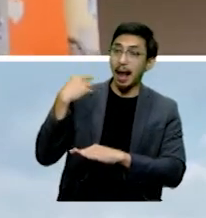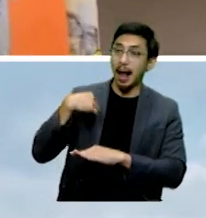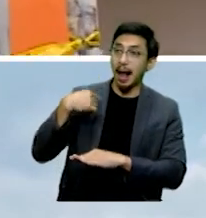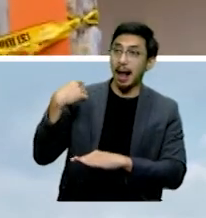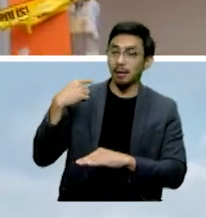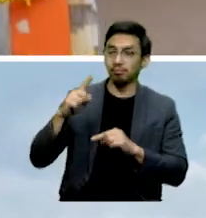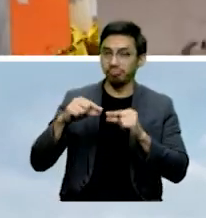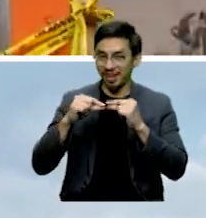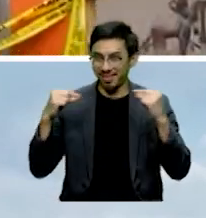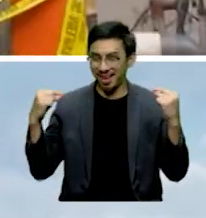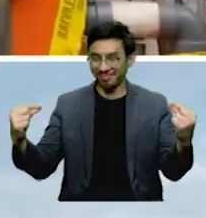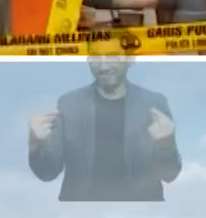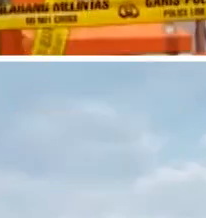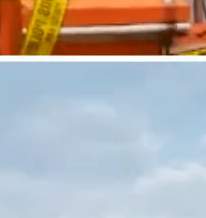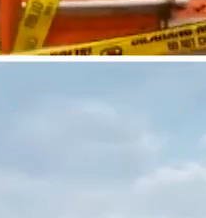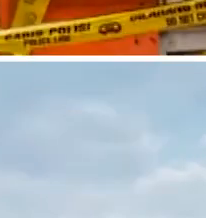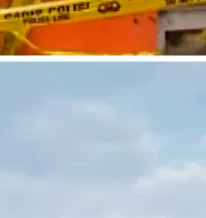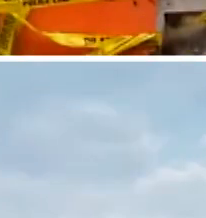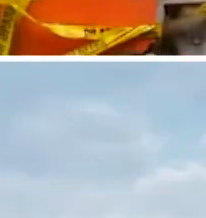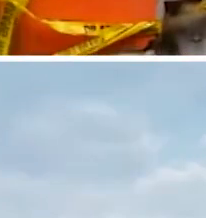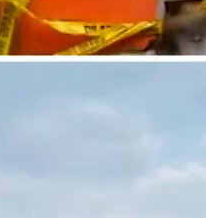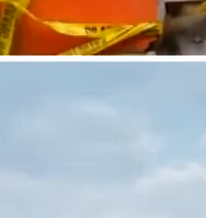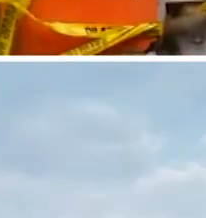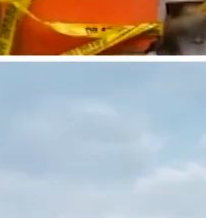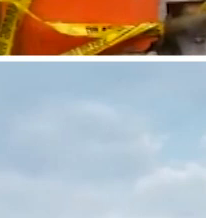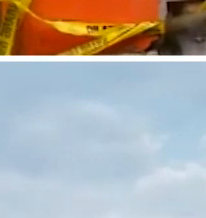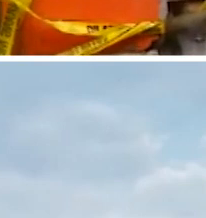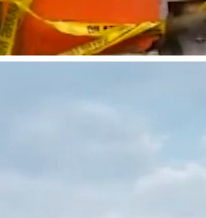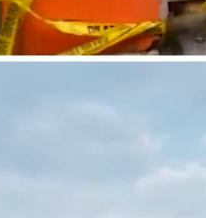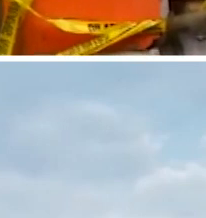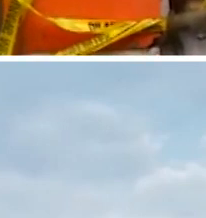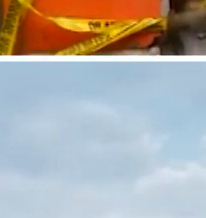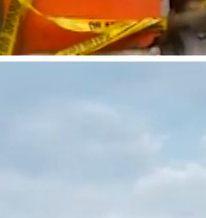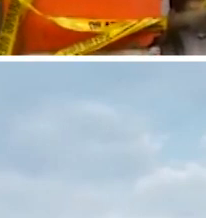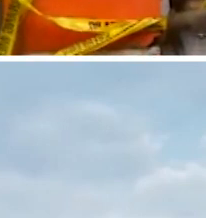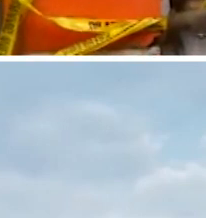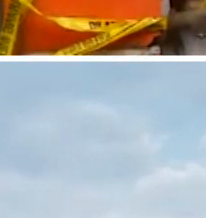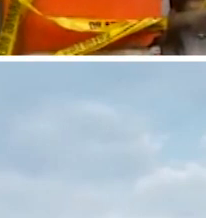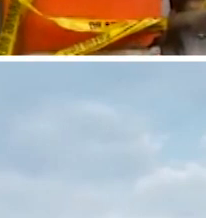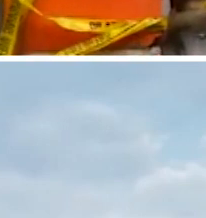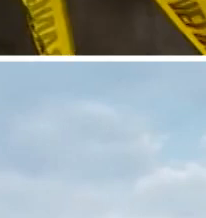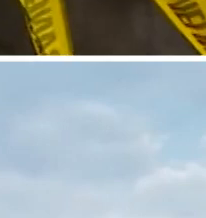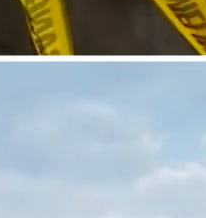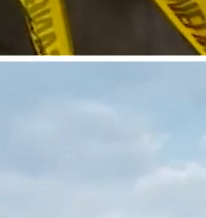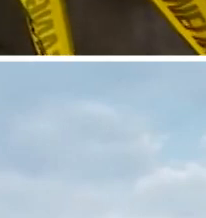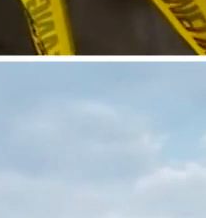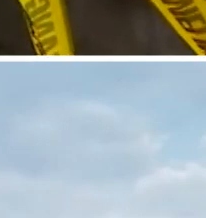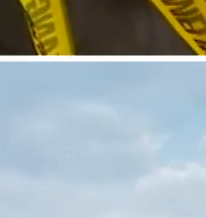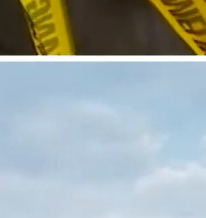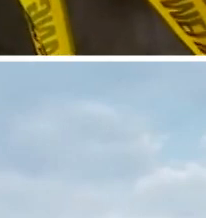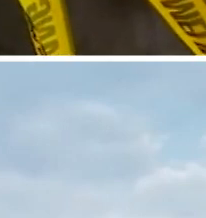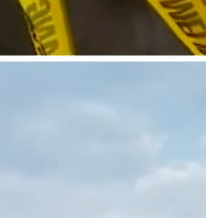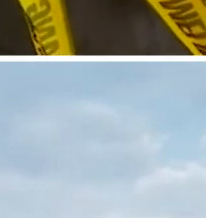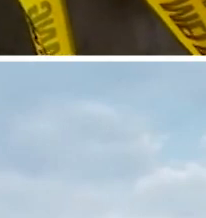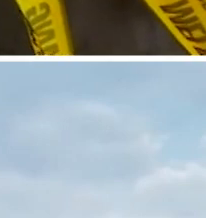polisi. Sementara itu Raisa dan juga pemirsa, dapat kami sampaikan pula bahwa kebakaran tersebut memang terjadi pada tadi malam sekitar pukul